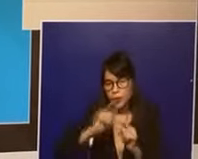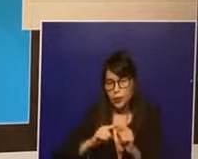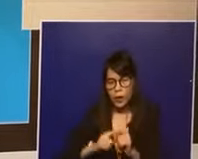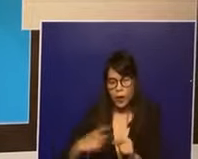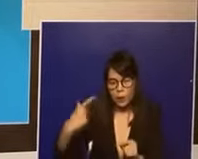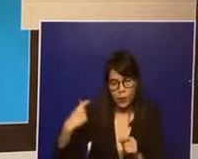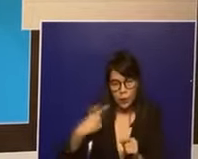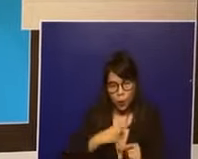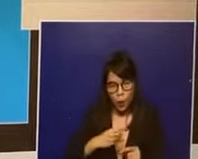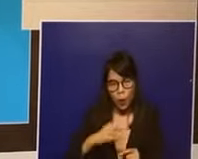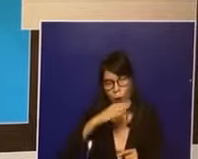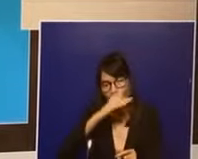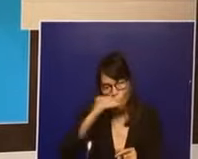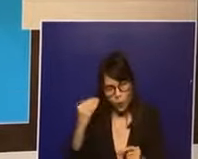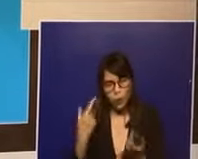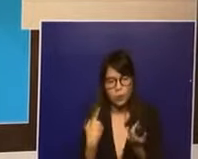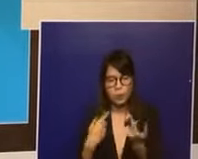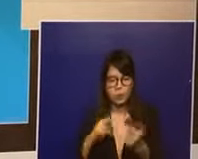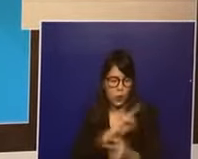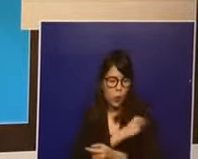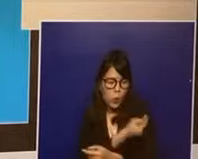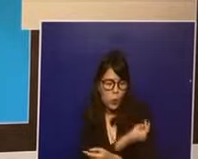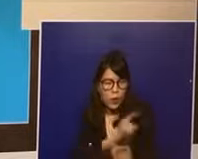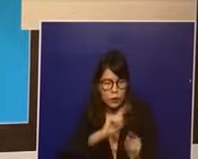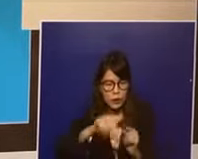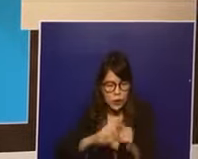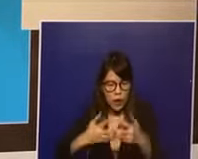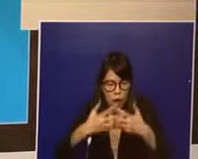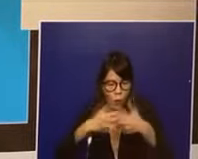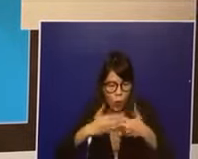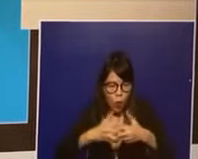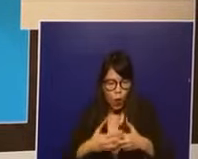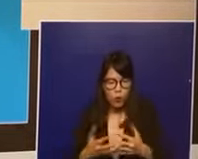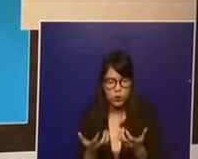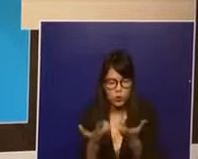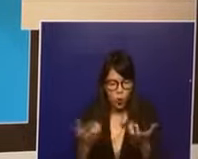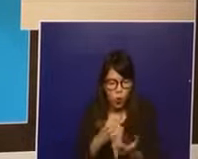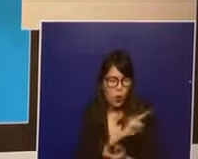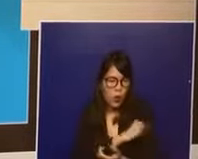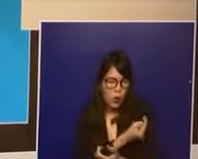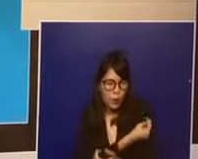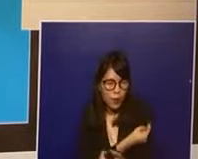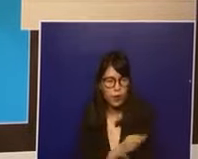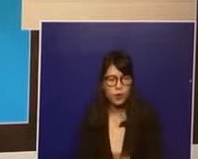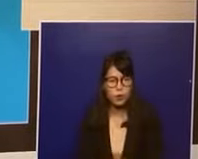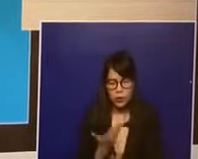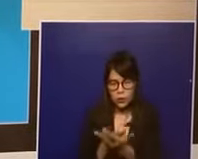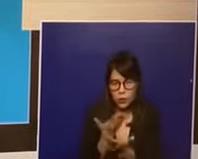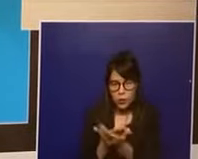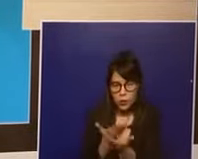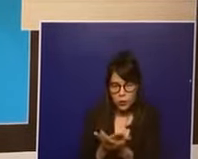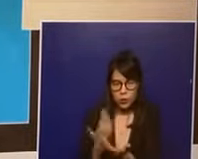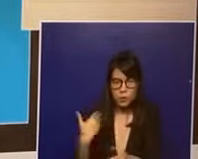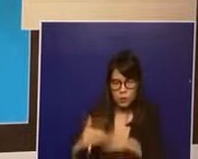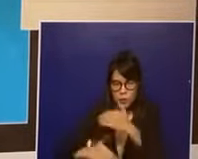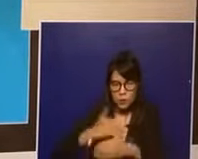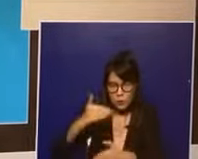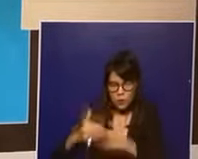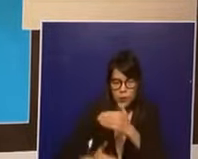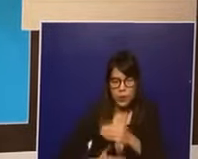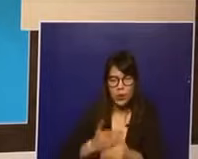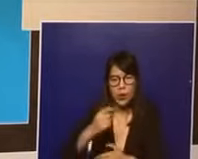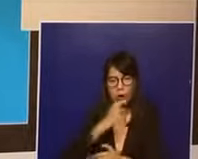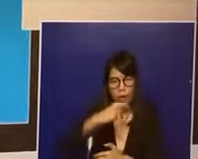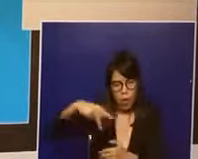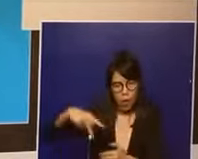รณ์มือถือทางการแพทย์อุปกรณ์เครื่องมือทางการแพทย์ธุรกิจทางการเงินธุรกิจการพัฒนาแอปพลิเคชันซ